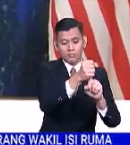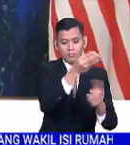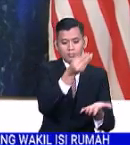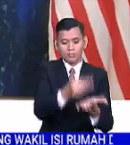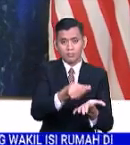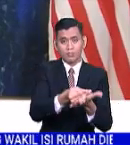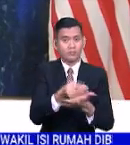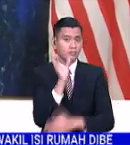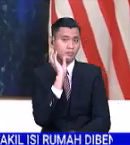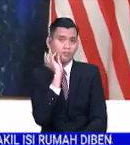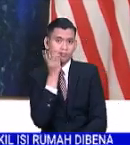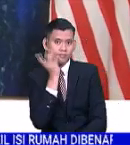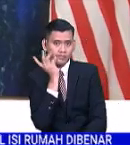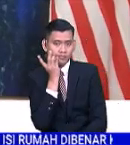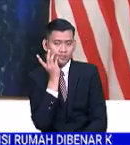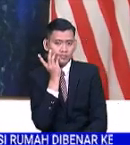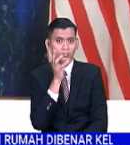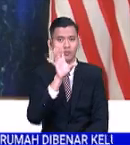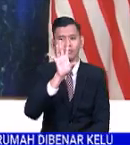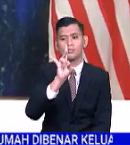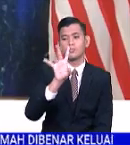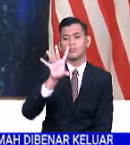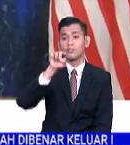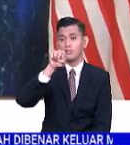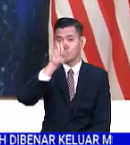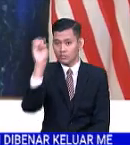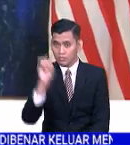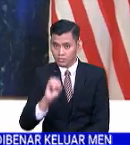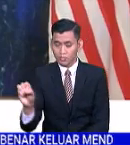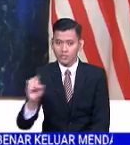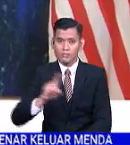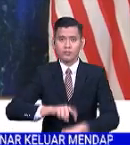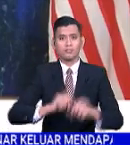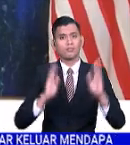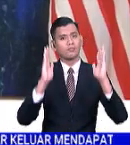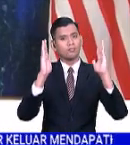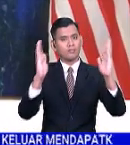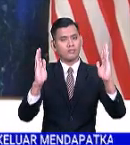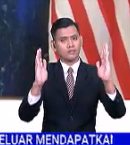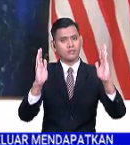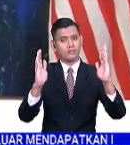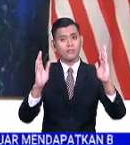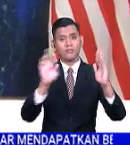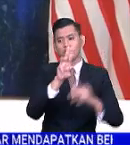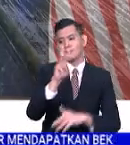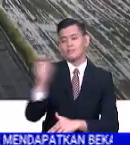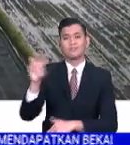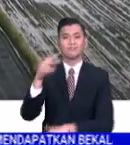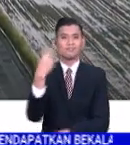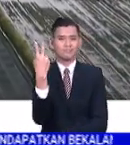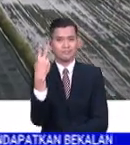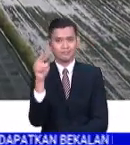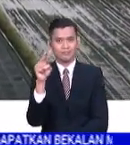beras sebanyak 75% dalam tempoh RM ke-12.